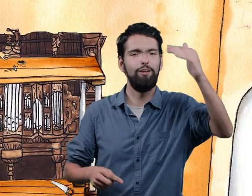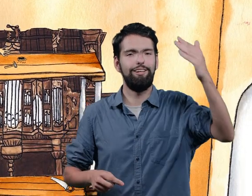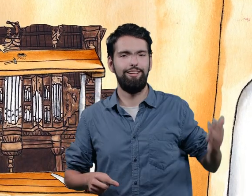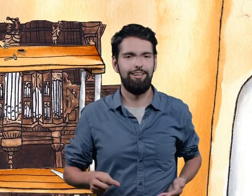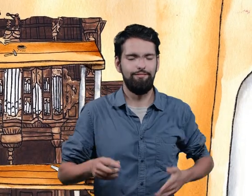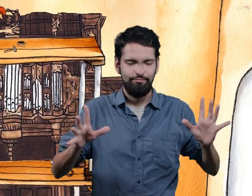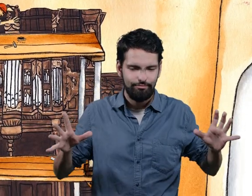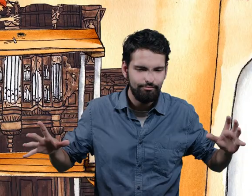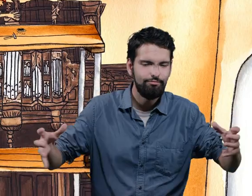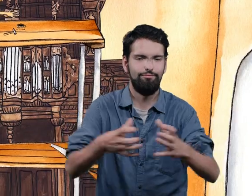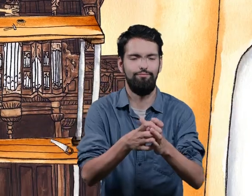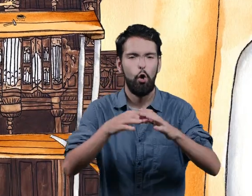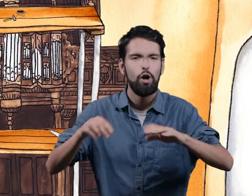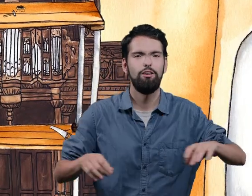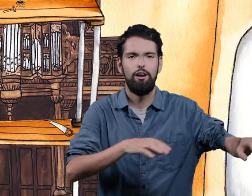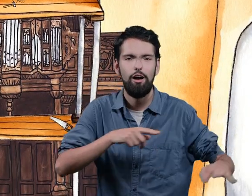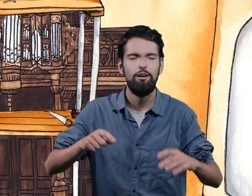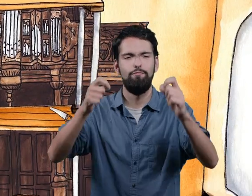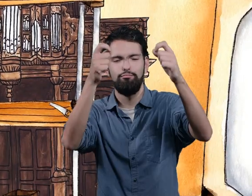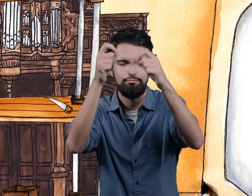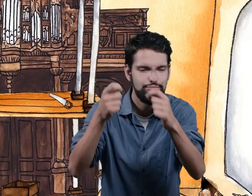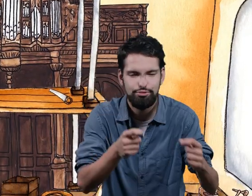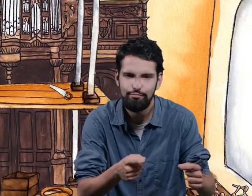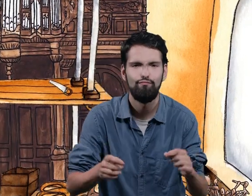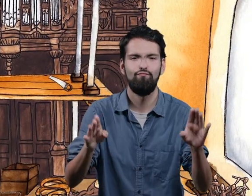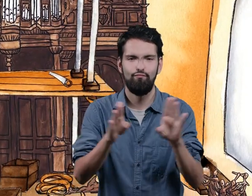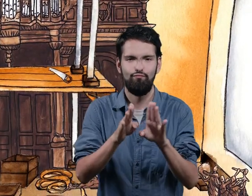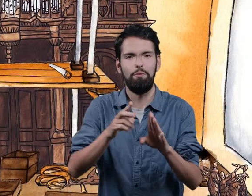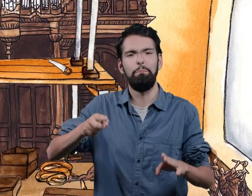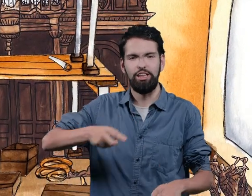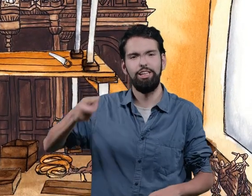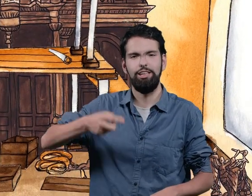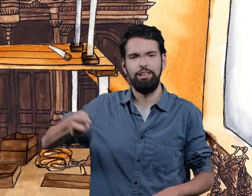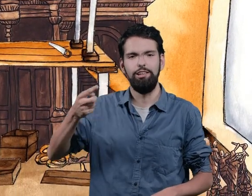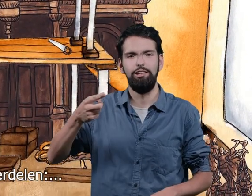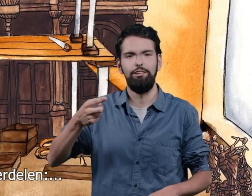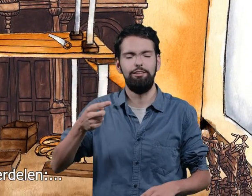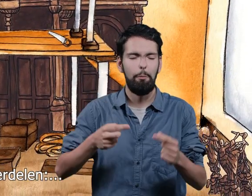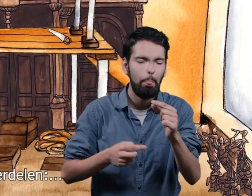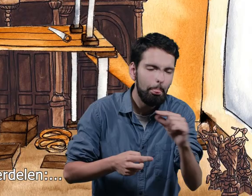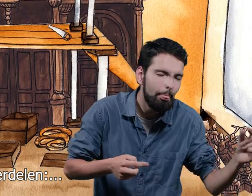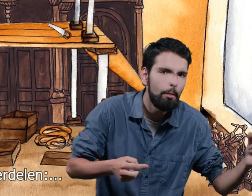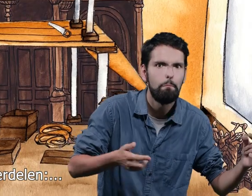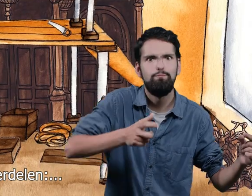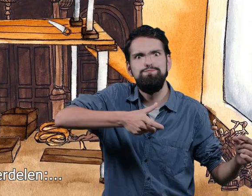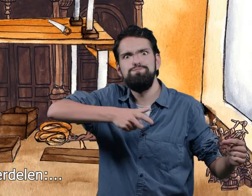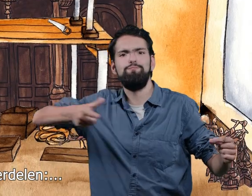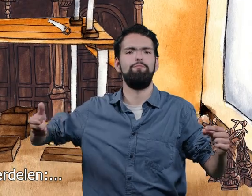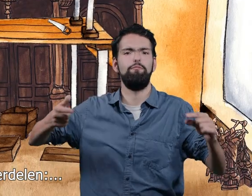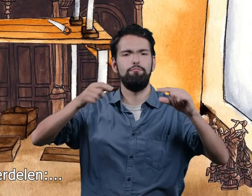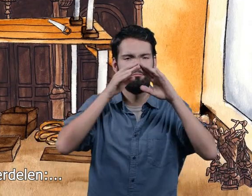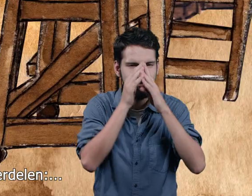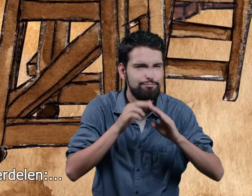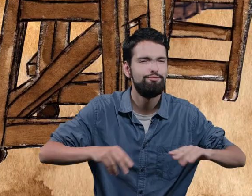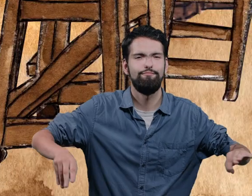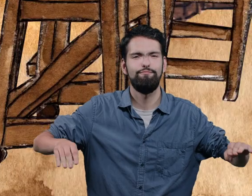In de getimmerde orgelkas bouwen Snitker en zijn meesterknechten een soort machine met ontelbare kleine en